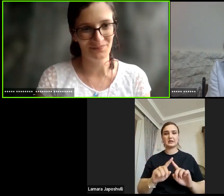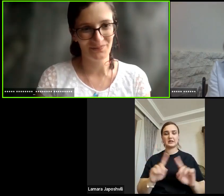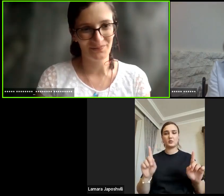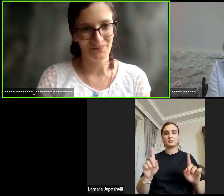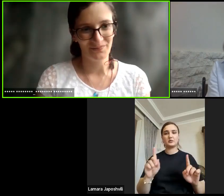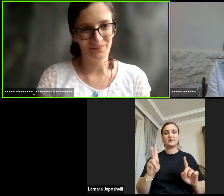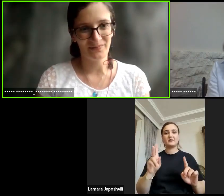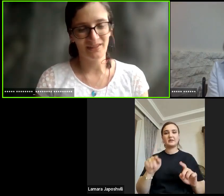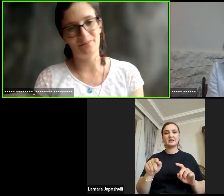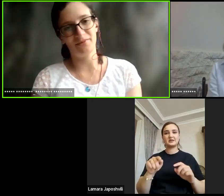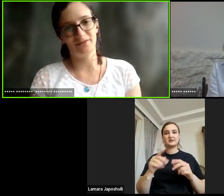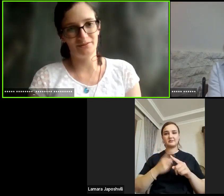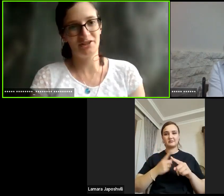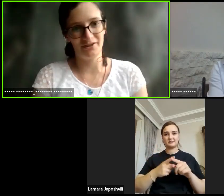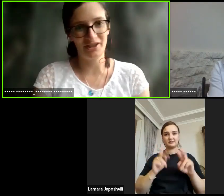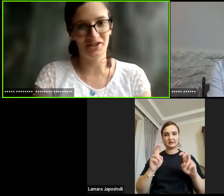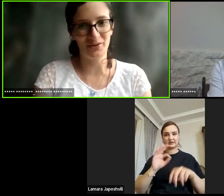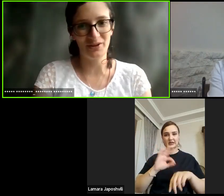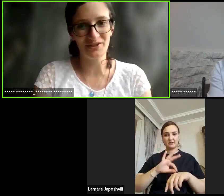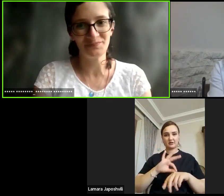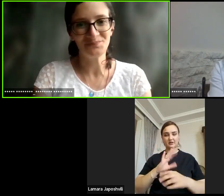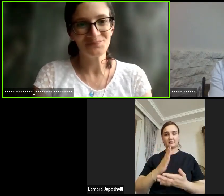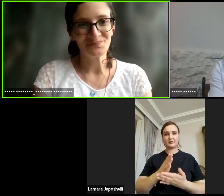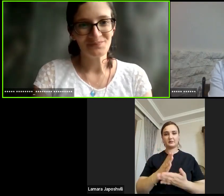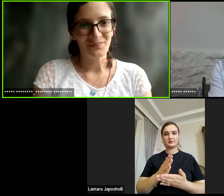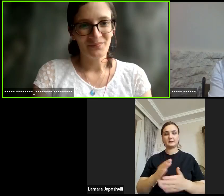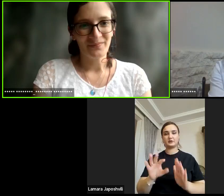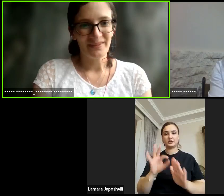პაციენტებში. ამ შერჩევას.